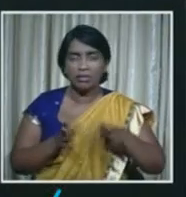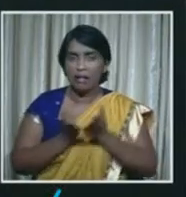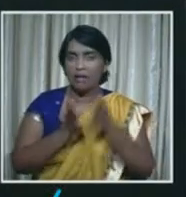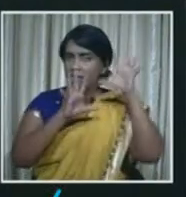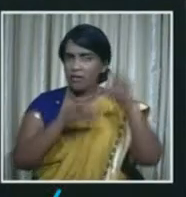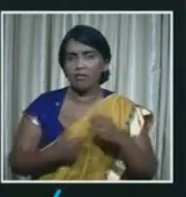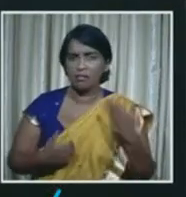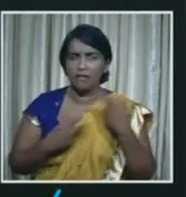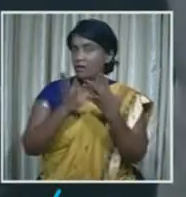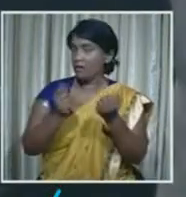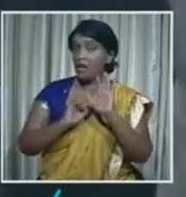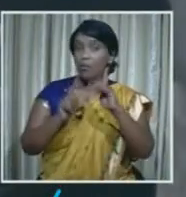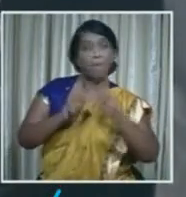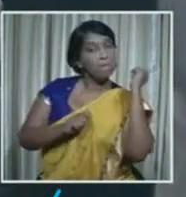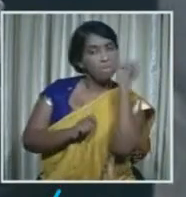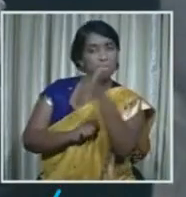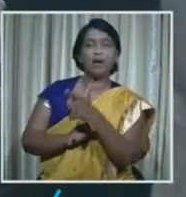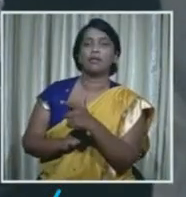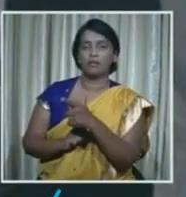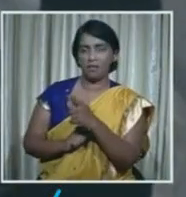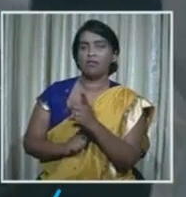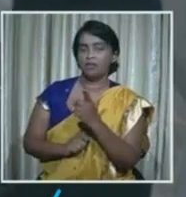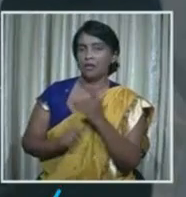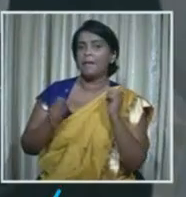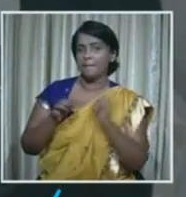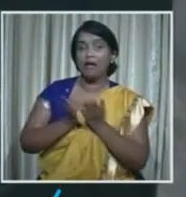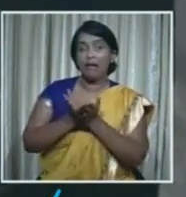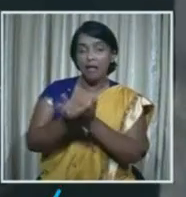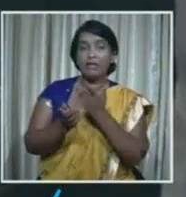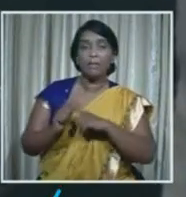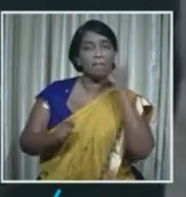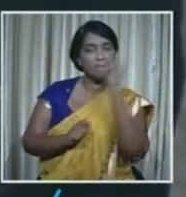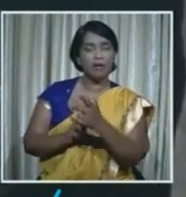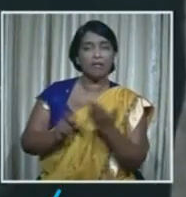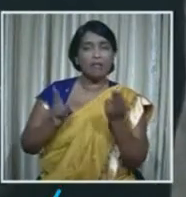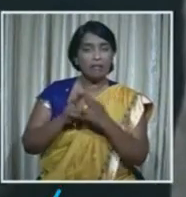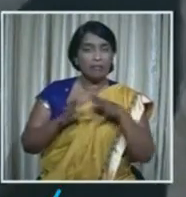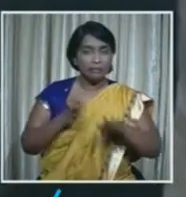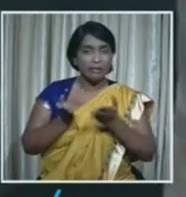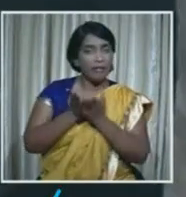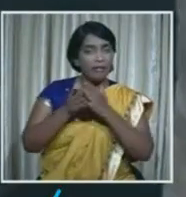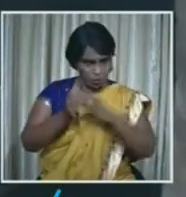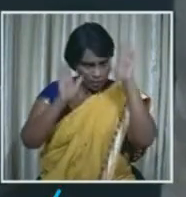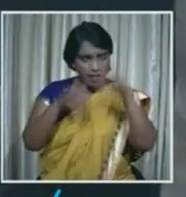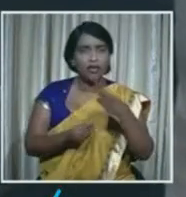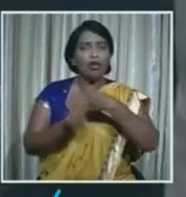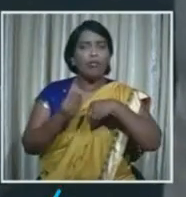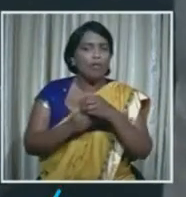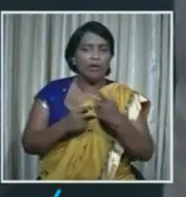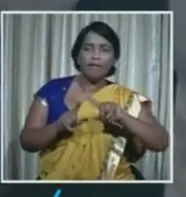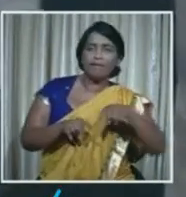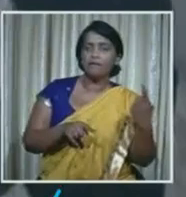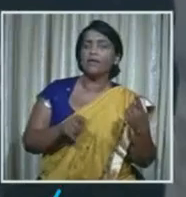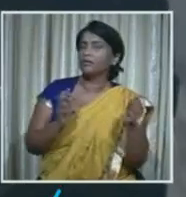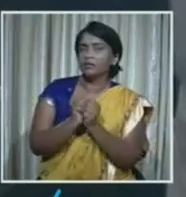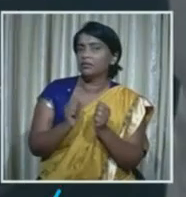හින්දා මට ඉදන් අදාළ නැහැ මේ ප්‍රශ්න. හොඳයි. ගත්තේ නැහැ ගෙව්වා. අනේකයි ප්‍රශ්නේ තියෙන්නේ. අසූසි නැවකට ගෙව්වා. ඒ අසූසි නැවට ගෙව්වෝ ඒවා ආයේ එනවාද පොහොර නැත්තම් වෙන මොන හරි දෙයක්